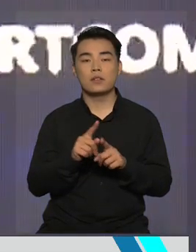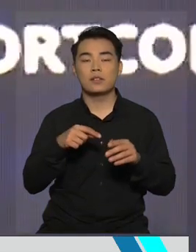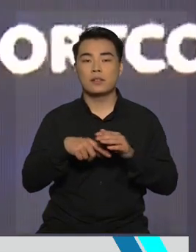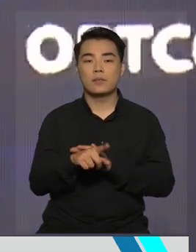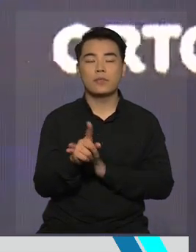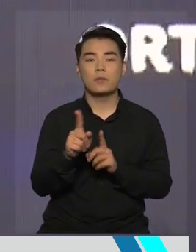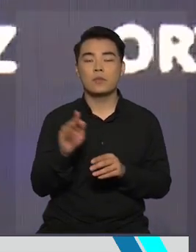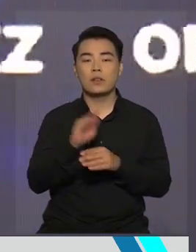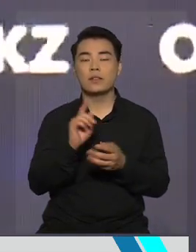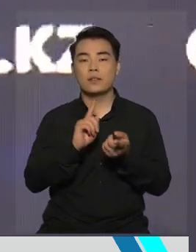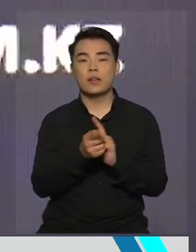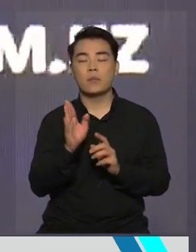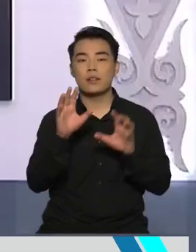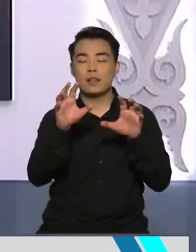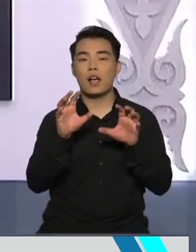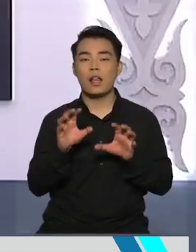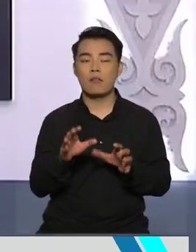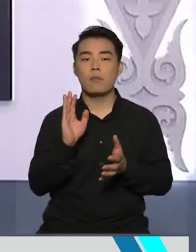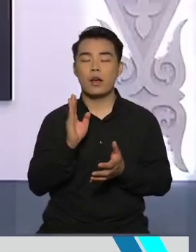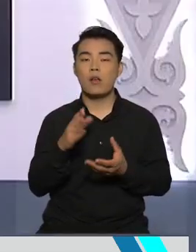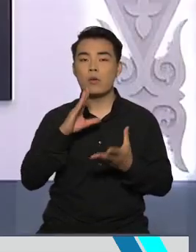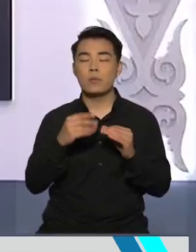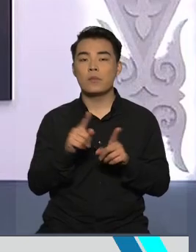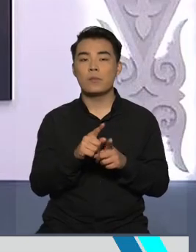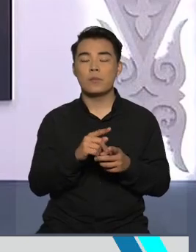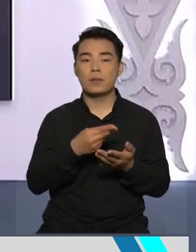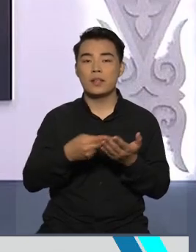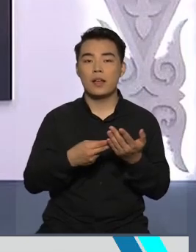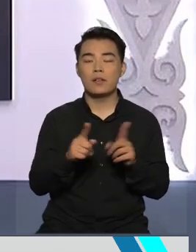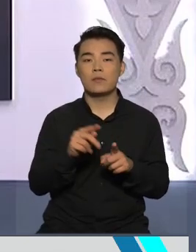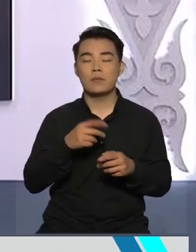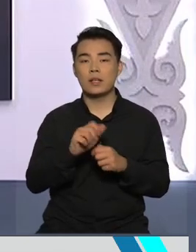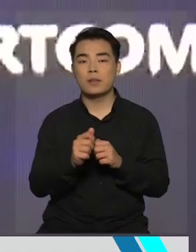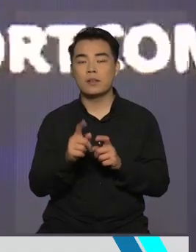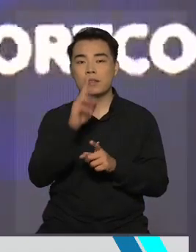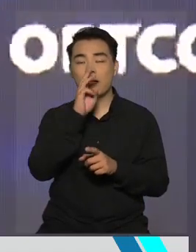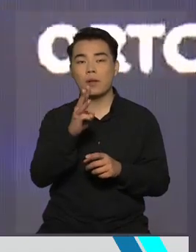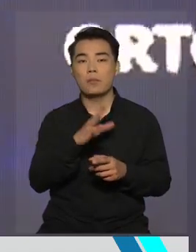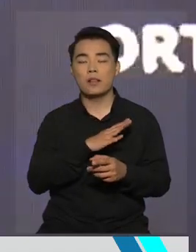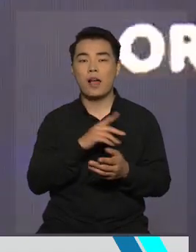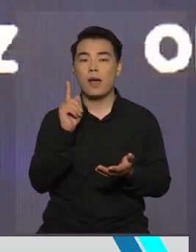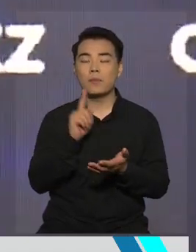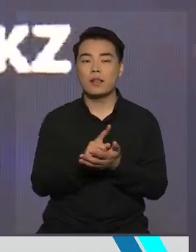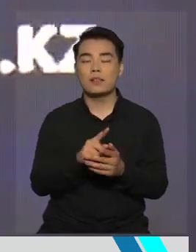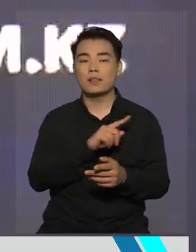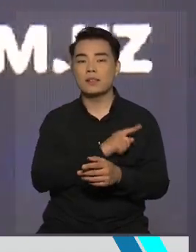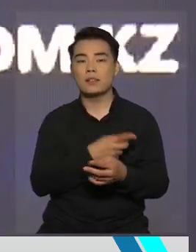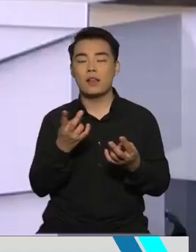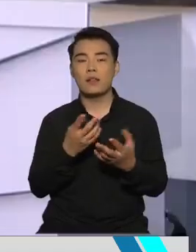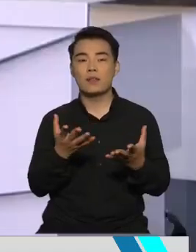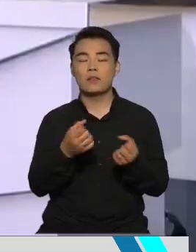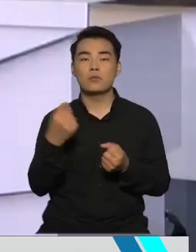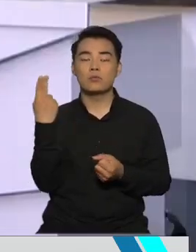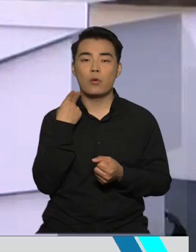ведомства внесены изменения в законодательство. Предписание о выплате работодателям зарплаты приобрело обязательную силу